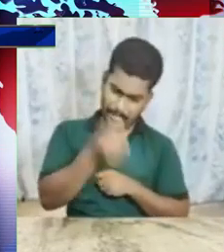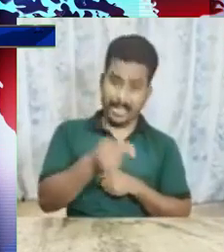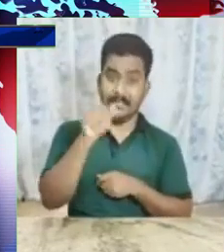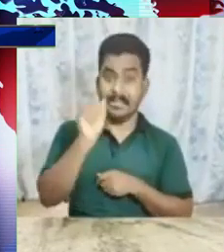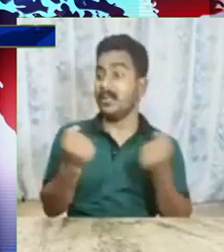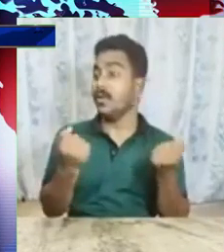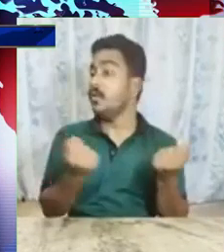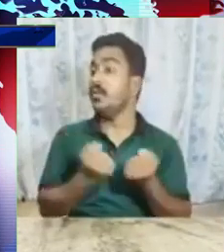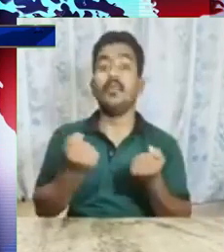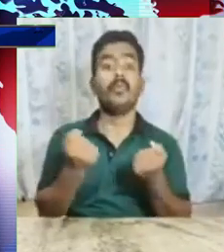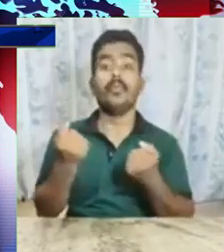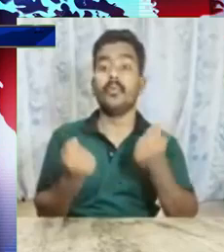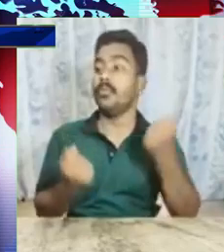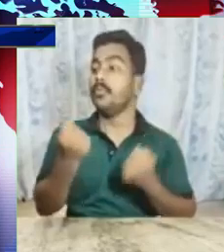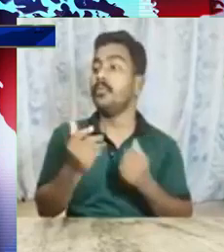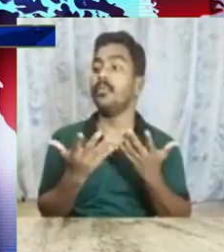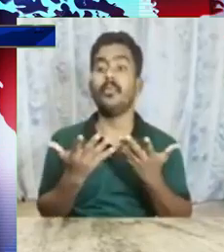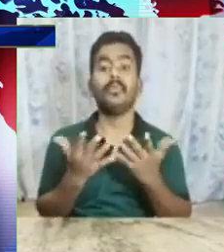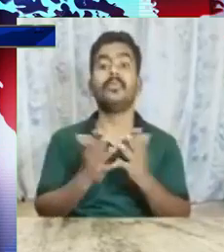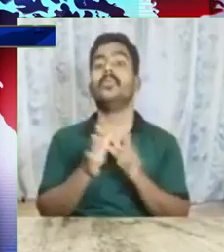മറ്റ് സംസ്ഥാനങ്ങളിൽ നിന്നുള്ള